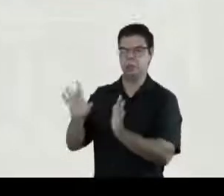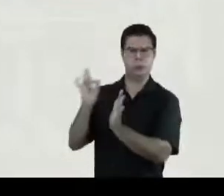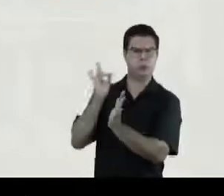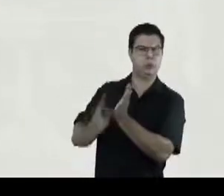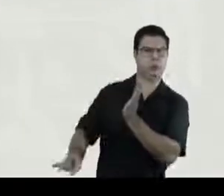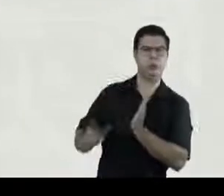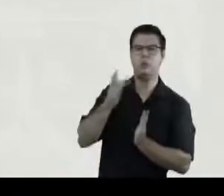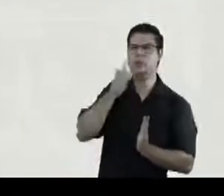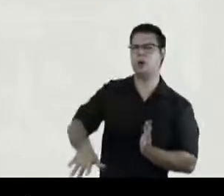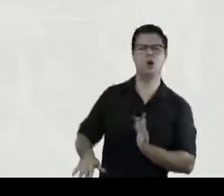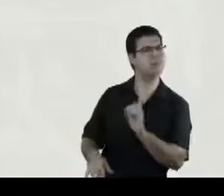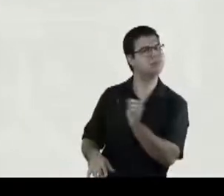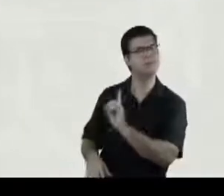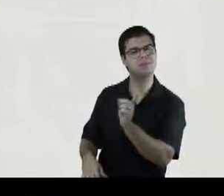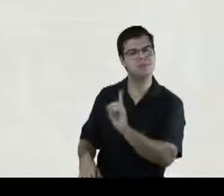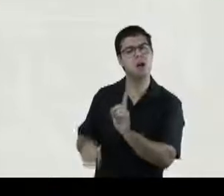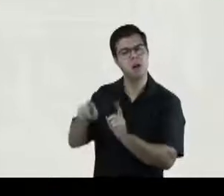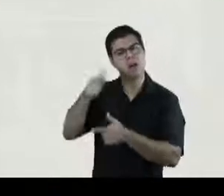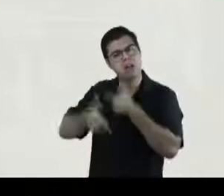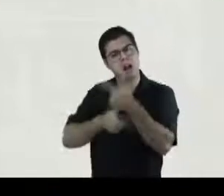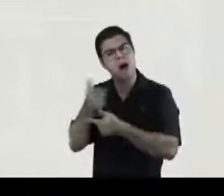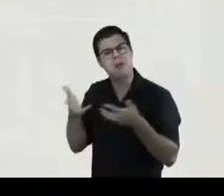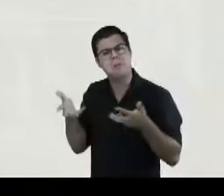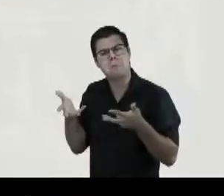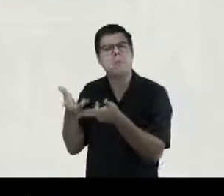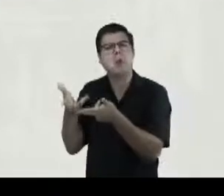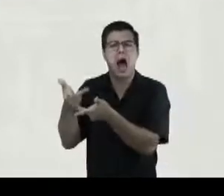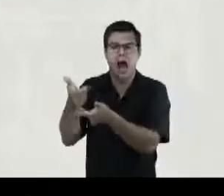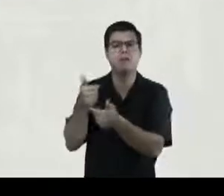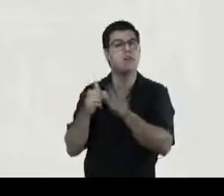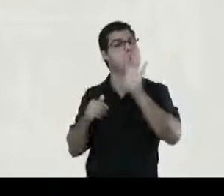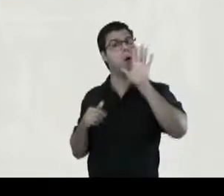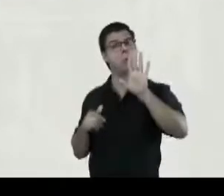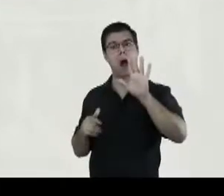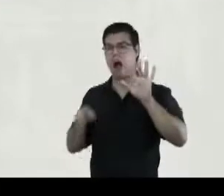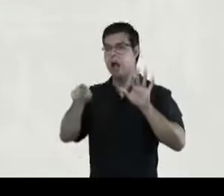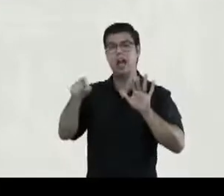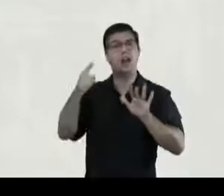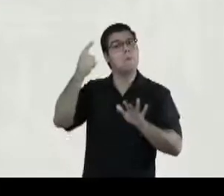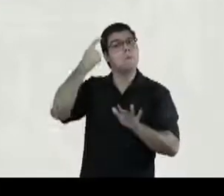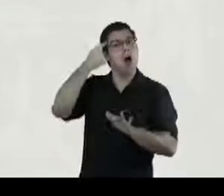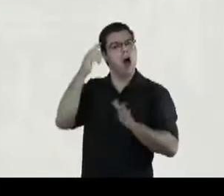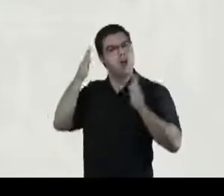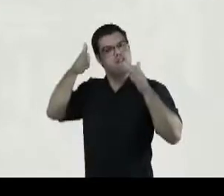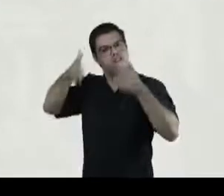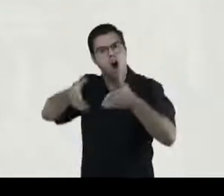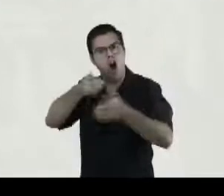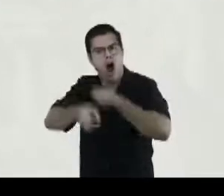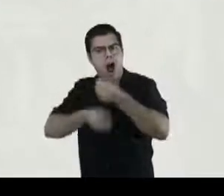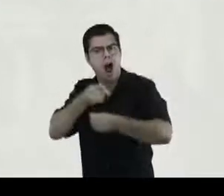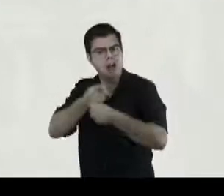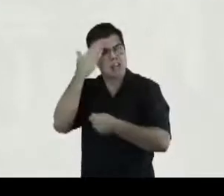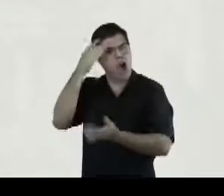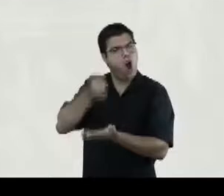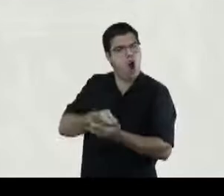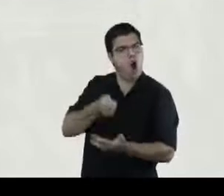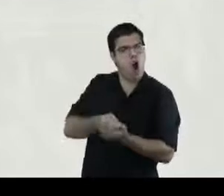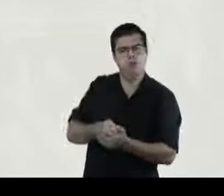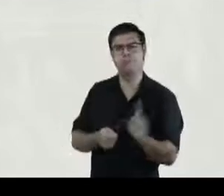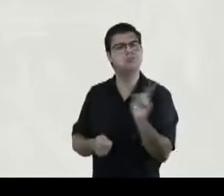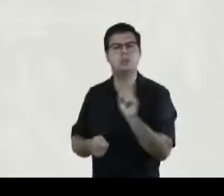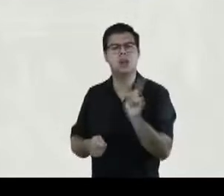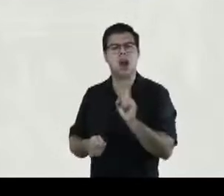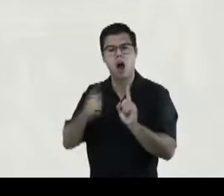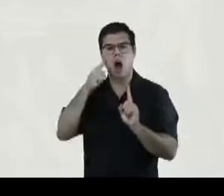sans prendre le tournant numérique, qui n'est donc pas vraiment obligatoire pour faire avancer notre connaissance de la production.